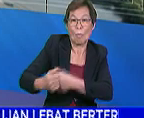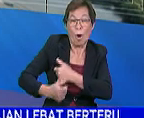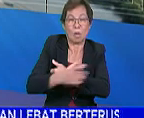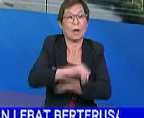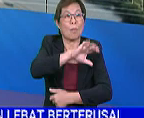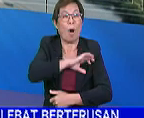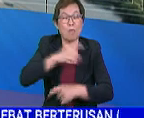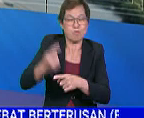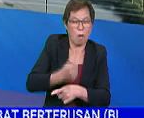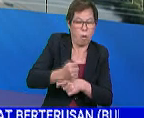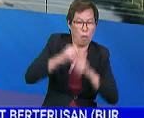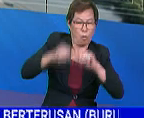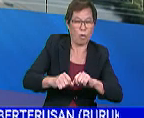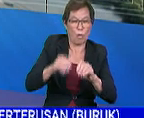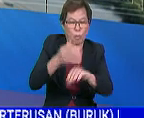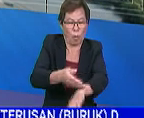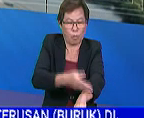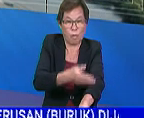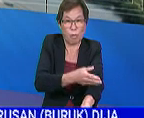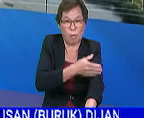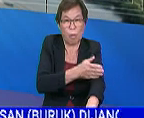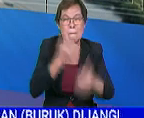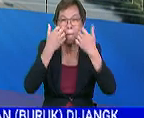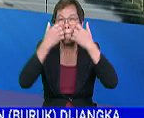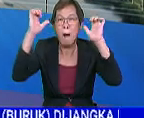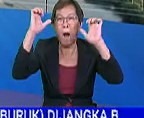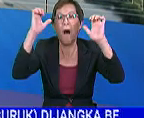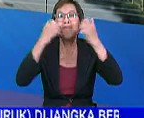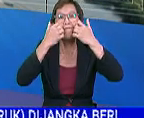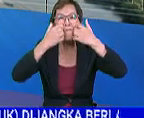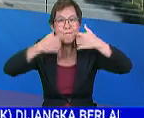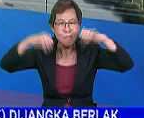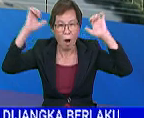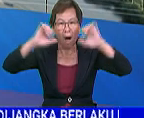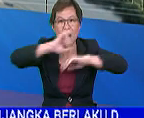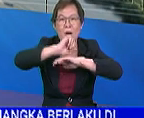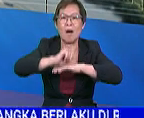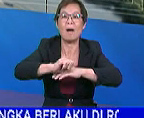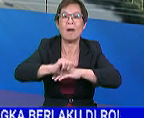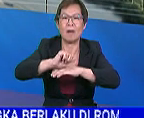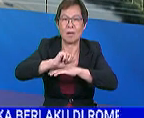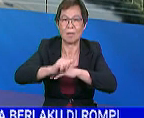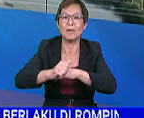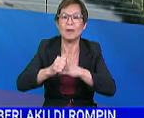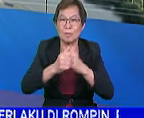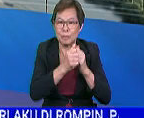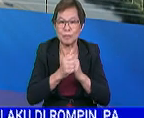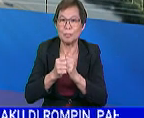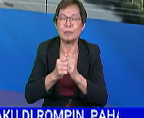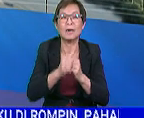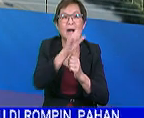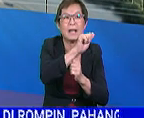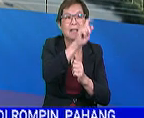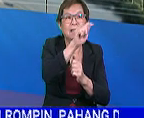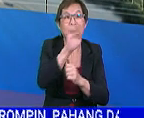adalah latihan yang mampu meningkatkan kompetensi peranan di bawah operasi angkatan tugas bersama dua